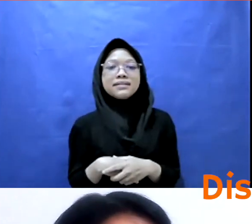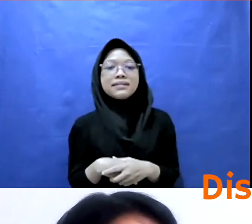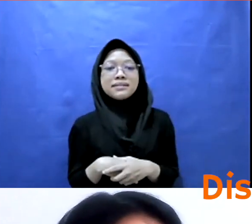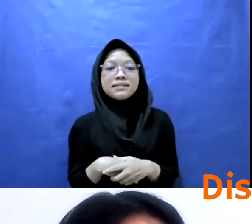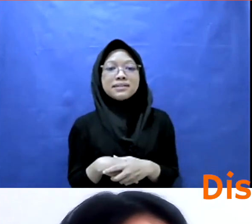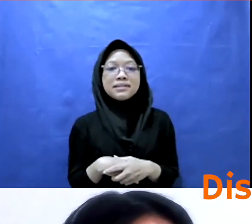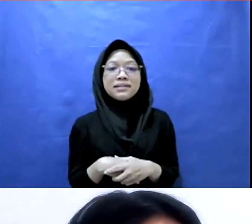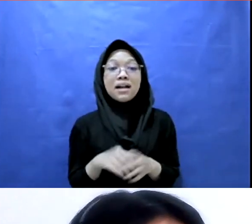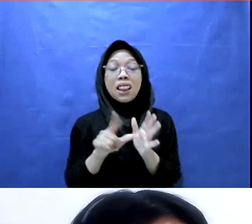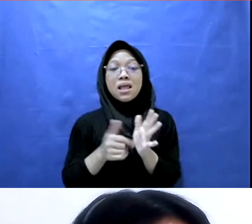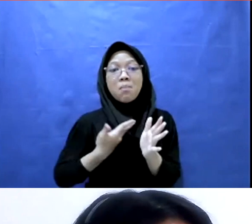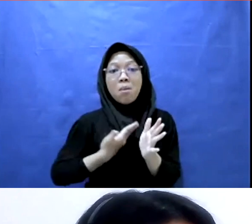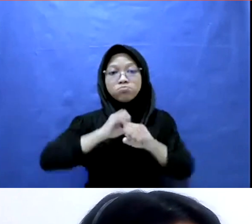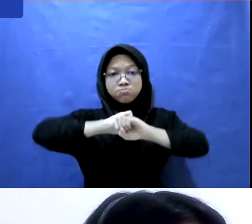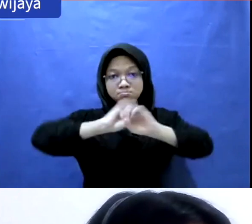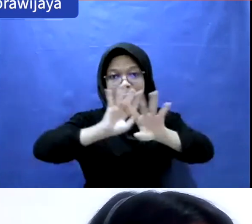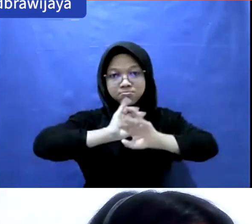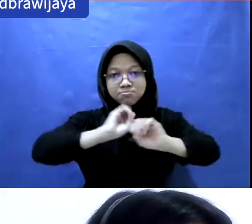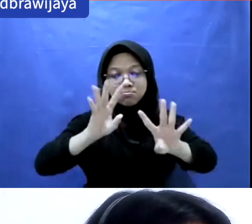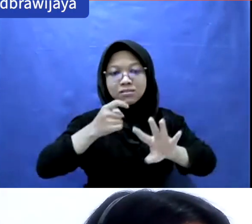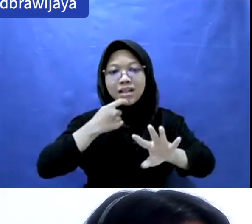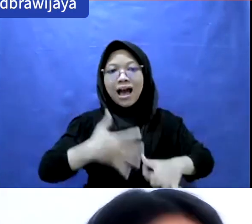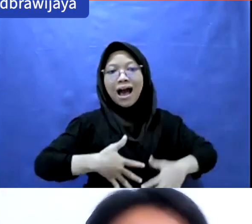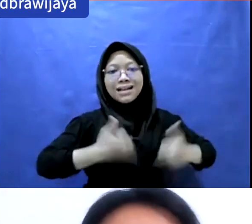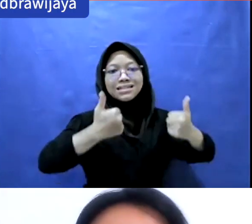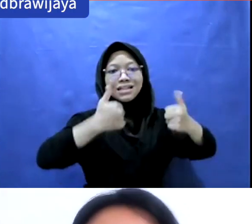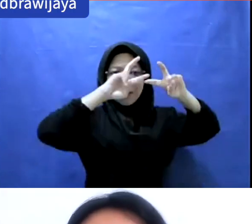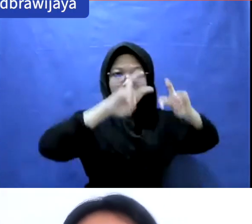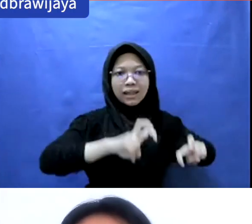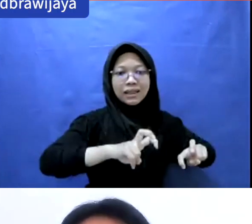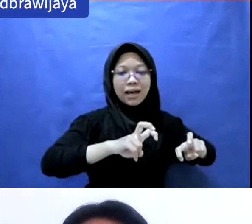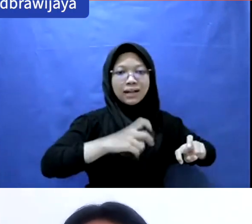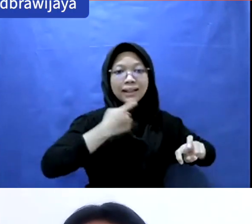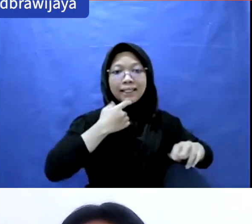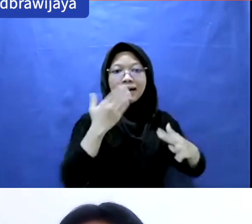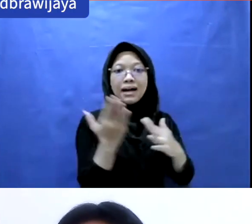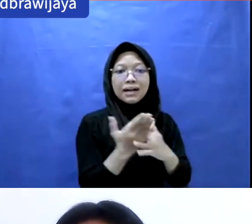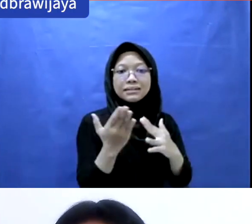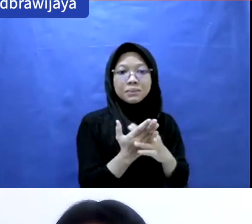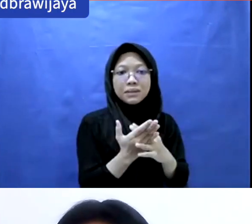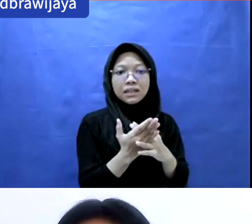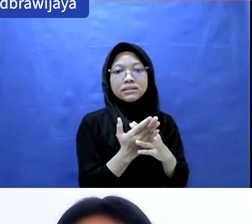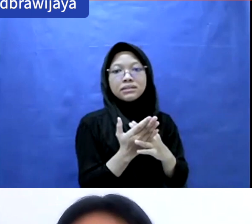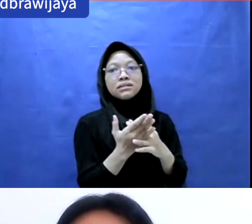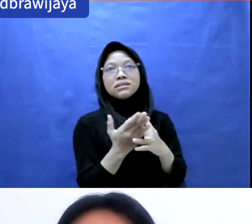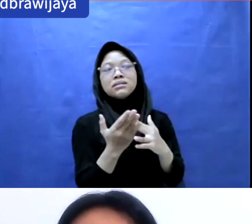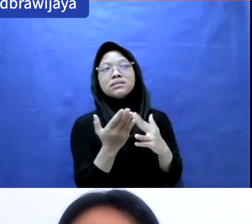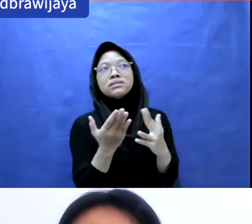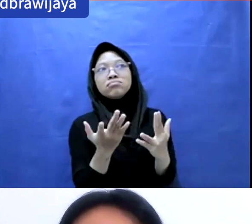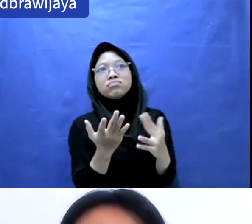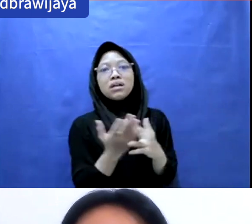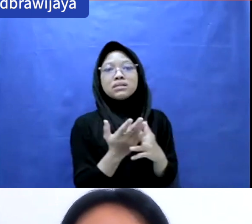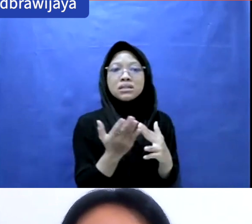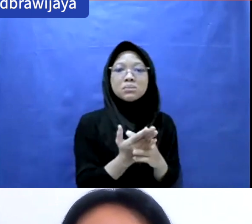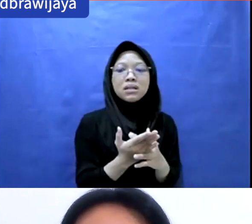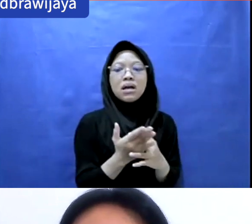memaparkan hasil penelitiannya ya terkait dengan aksesibilitas aksesibilitas dan sensori